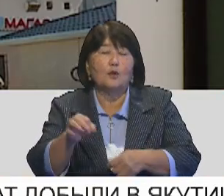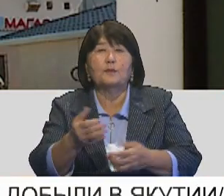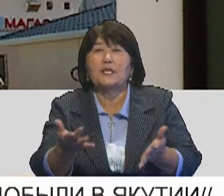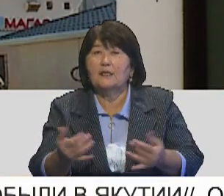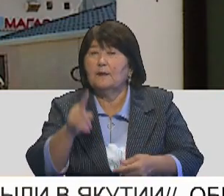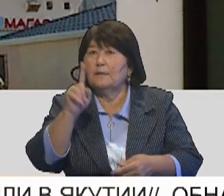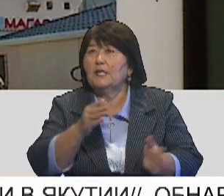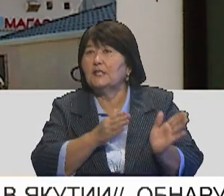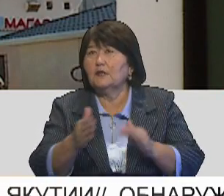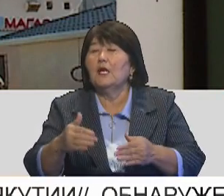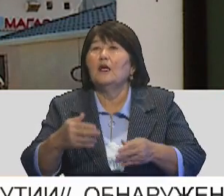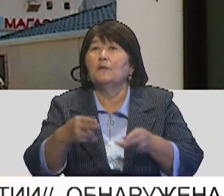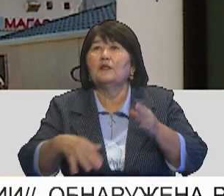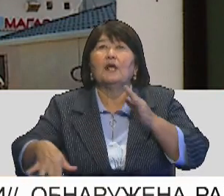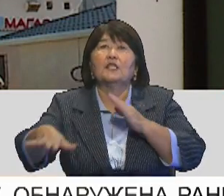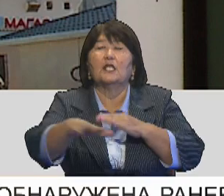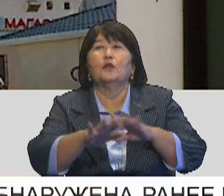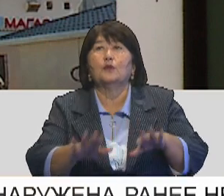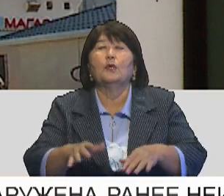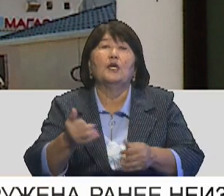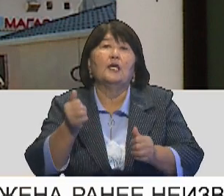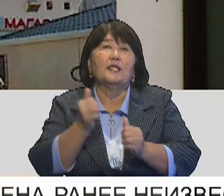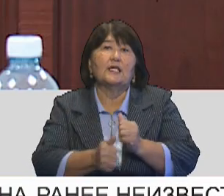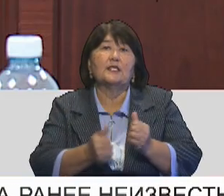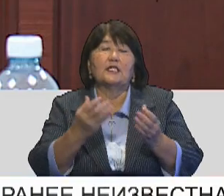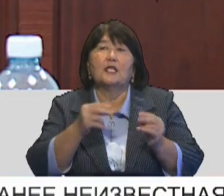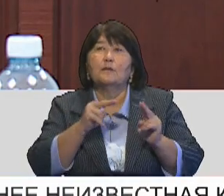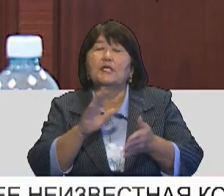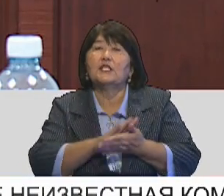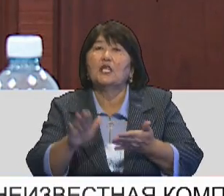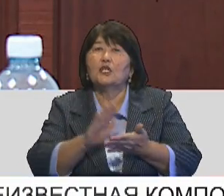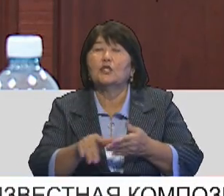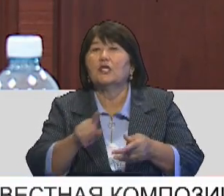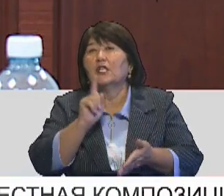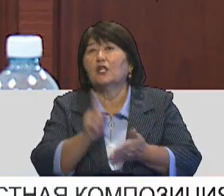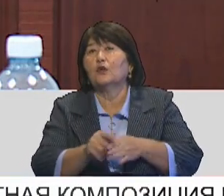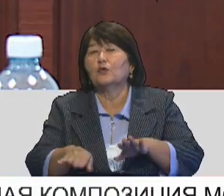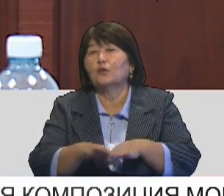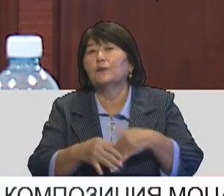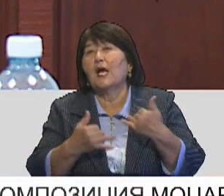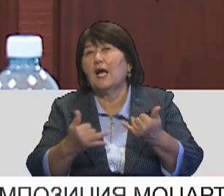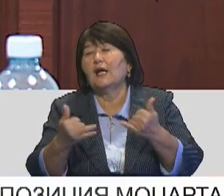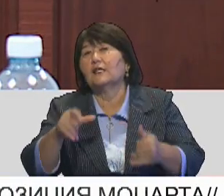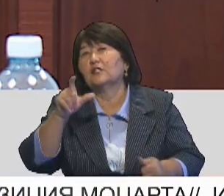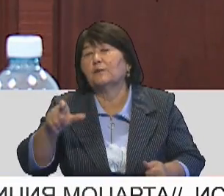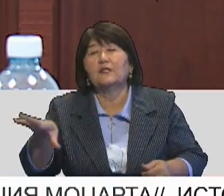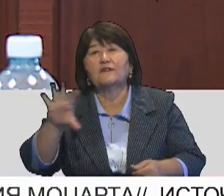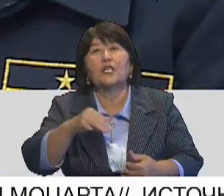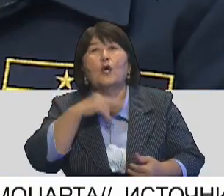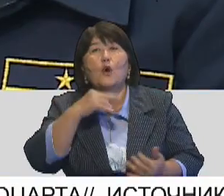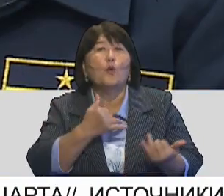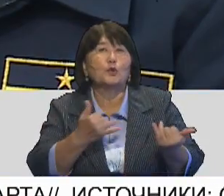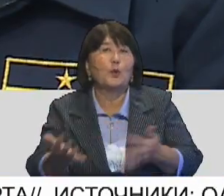привести в порядок привокзальную территорию ежедневно следить за чистотой и на должном уровне оказывать пассажирам все услуги